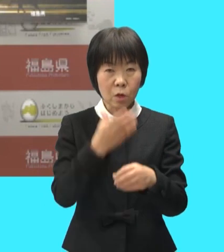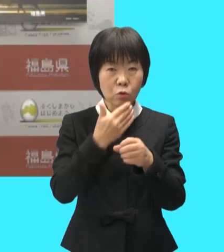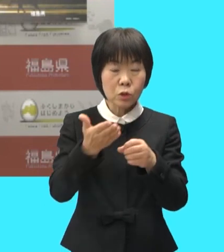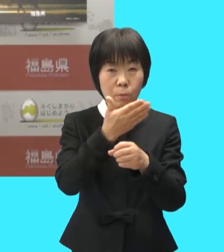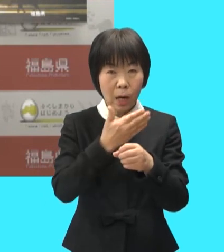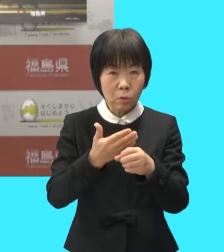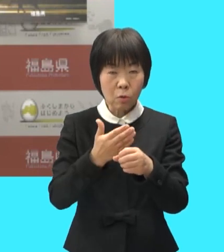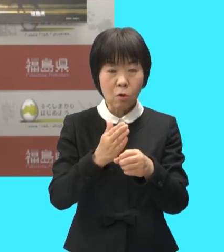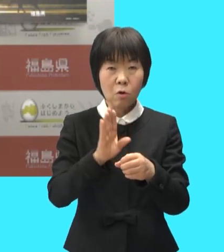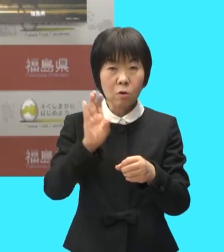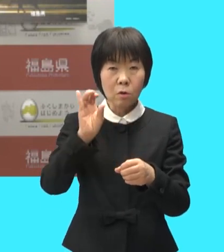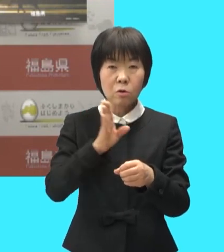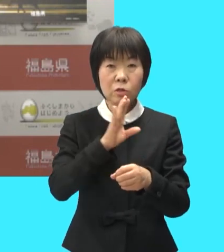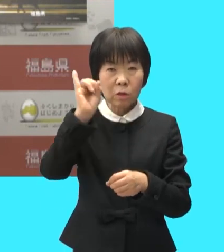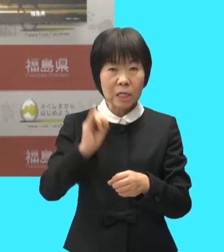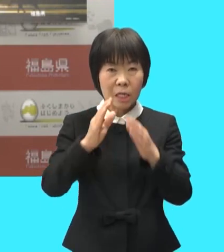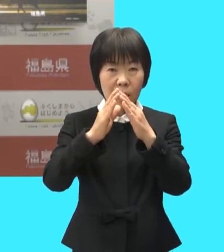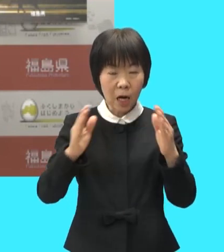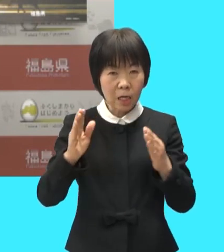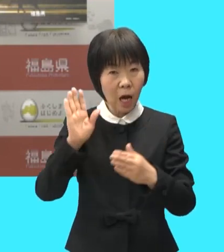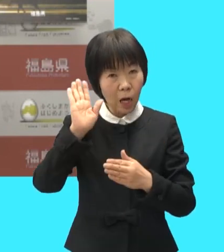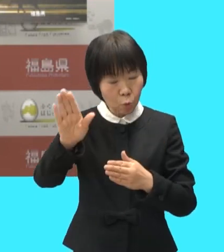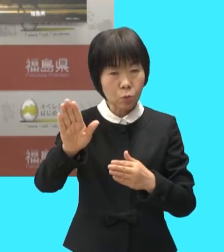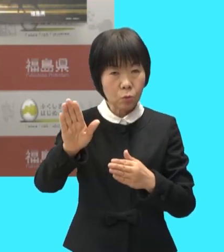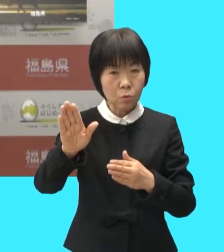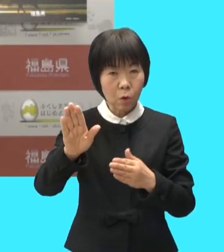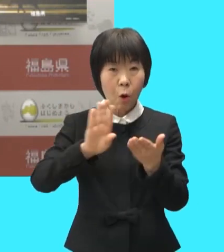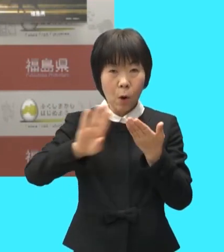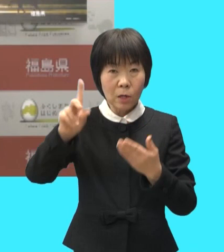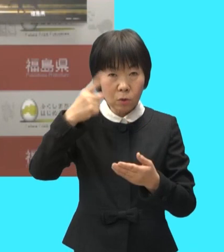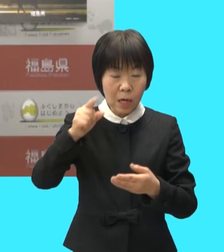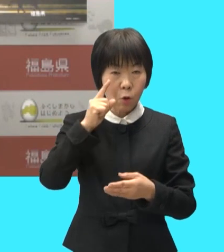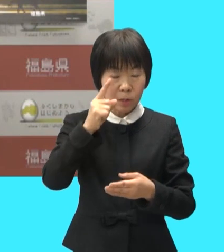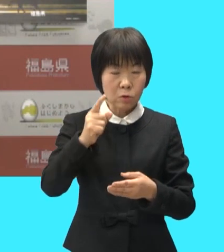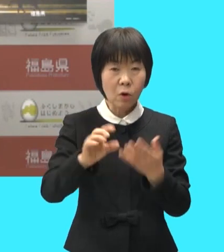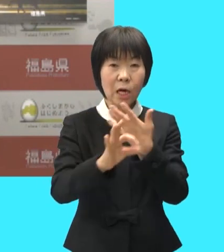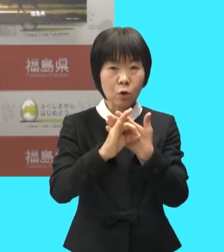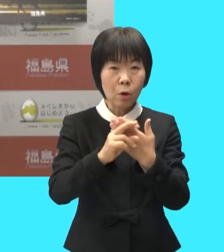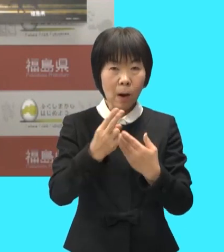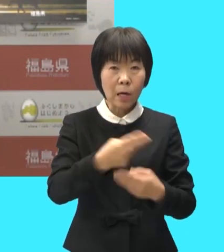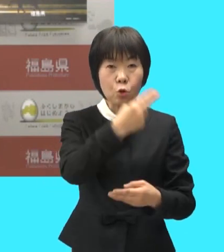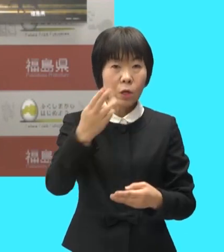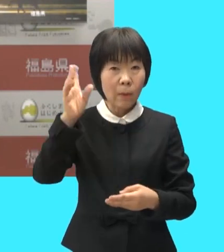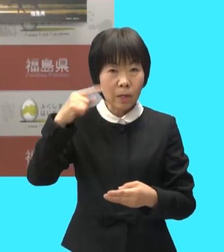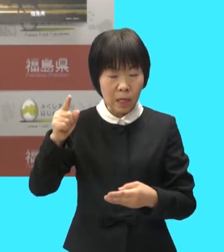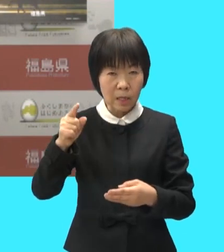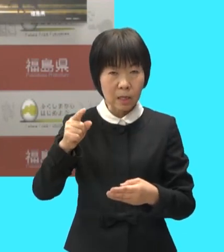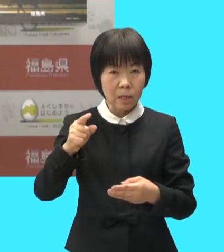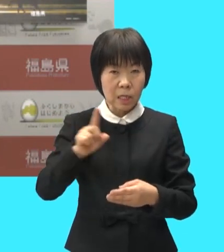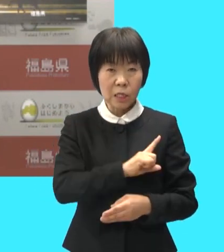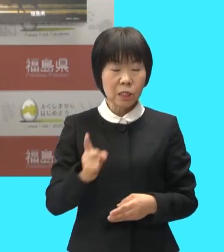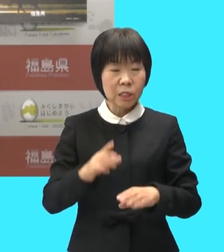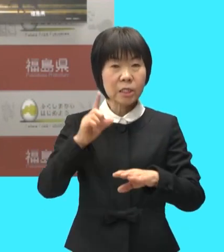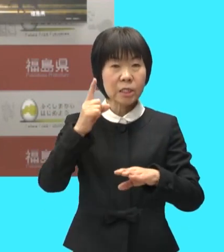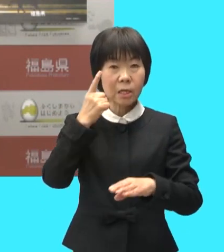実行委員会の後の他県の様子を見ていると、例えば富山県では1日目に射水市より西